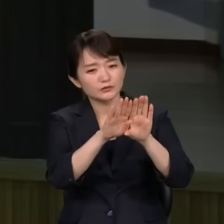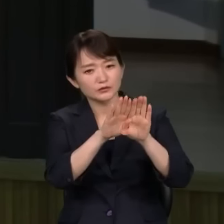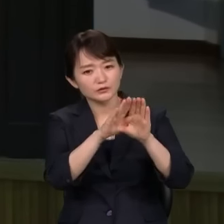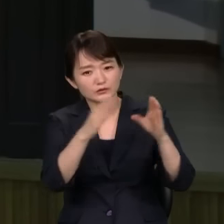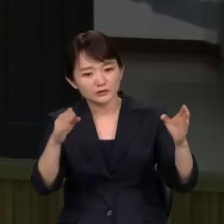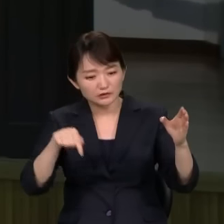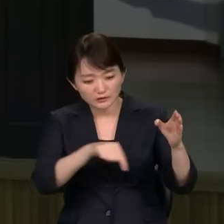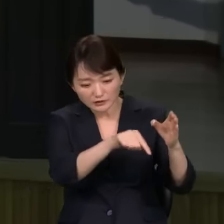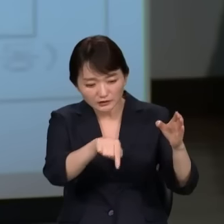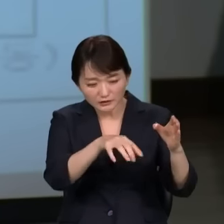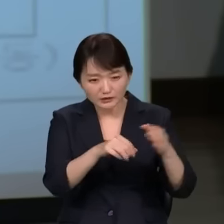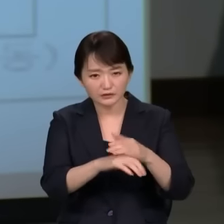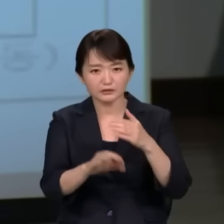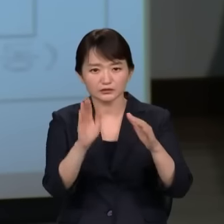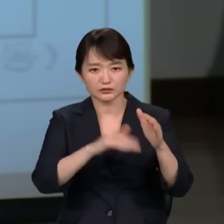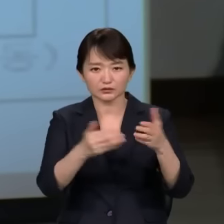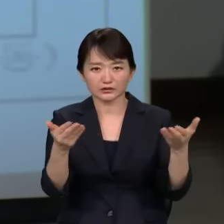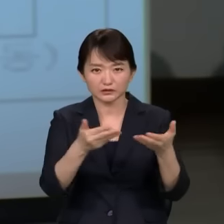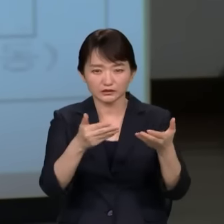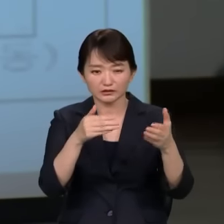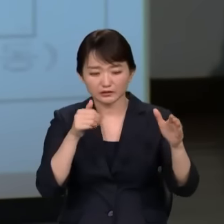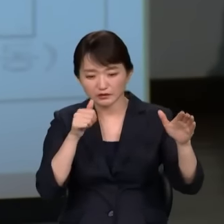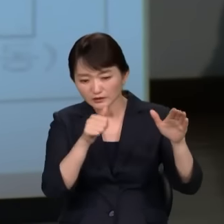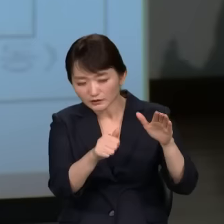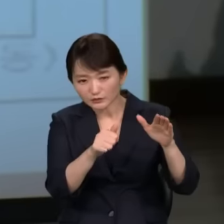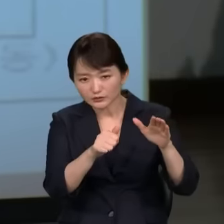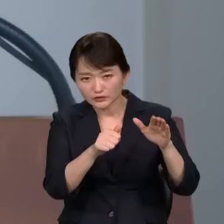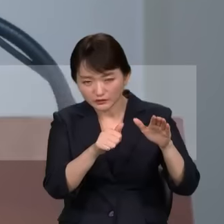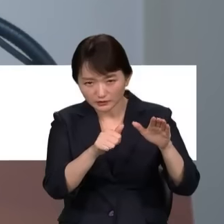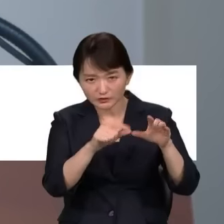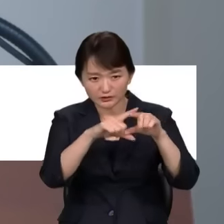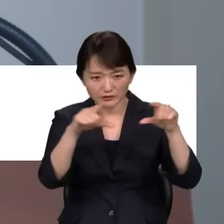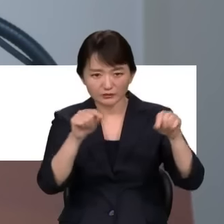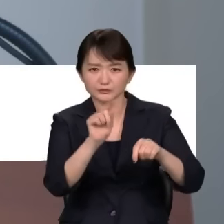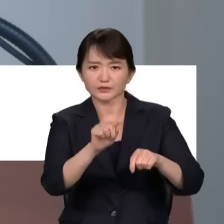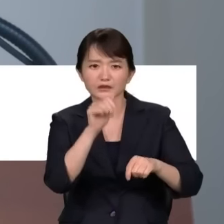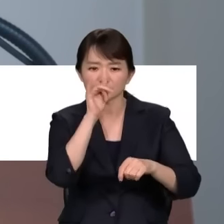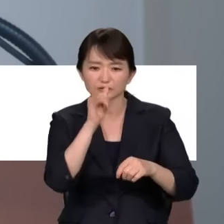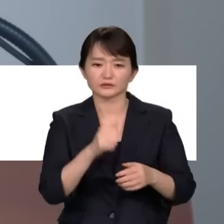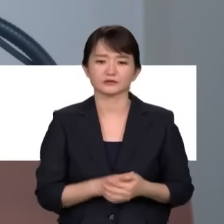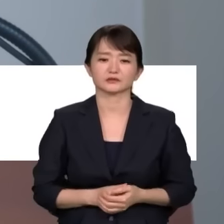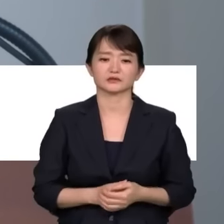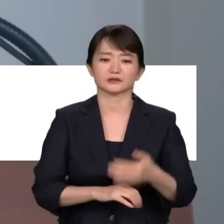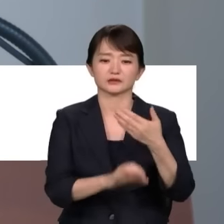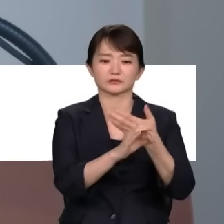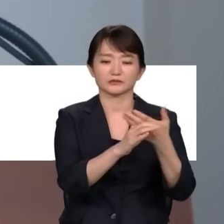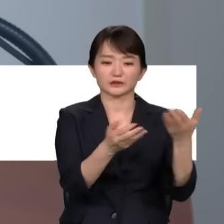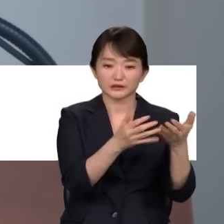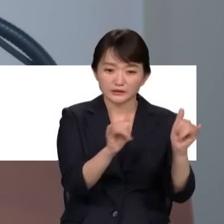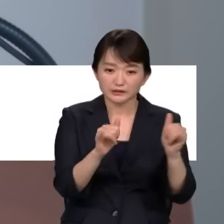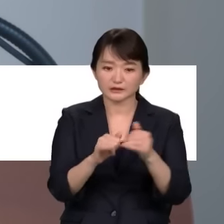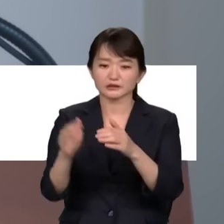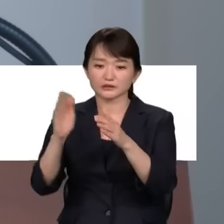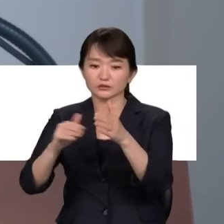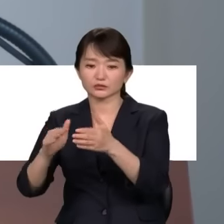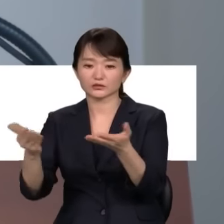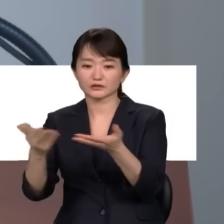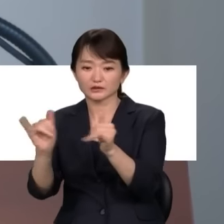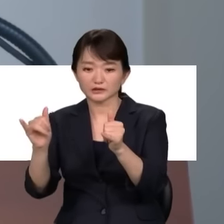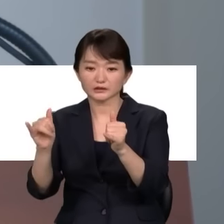정규직 직원만 열 수 있는 보안장치가 설치돼 있었습니다. 비정규직이냐 정규직이냐에 따라서 이 문을 열 수 있느냐 없느냐는 그건